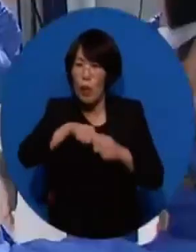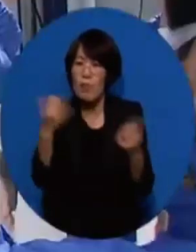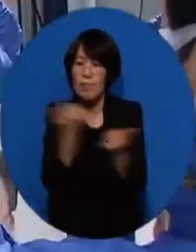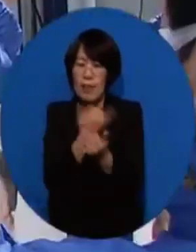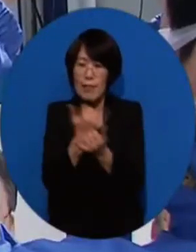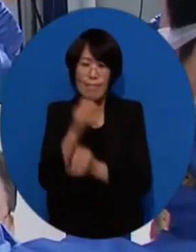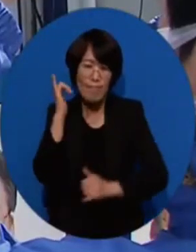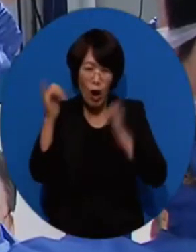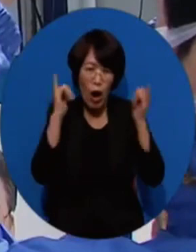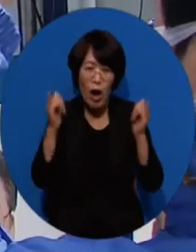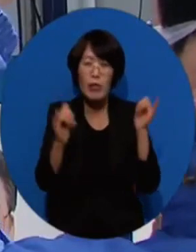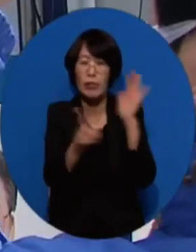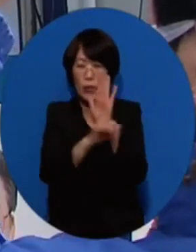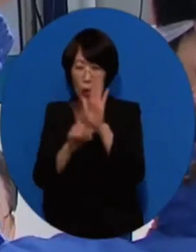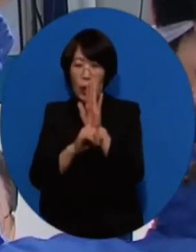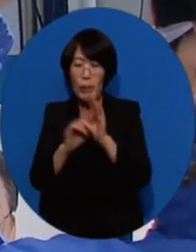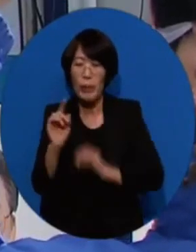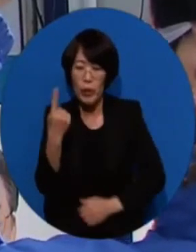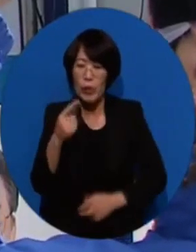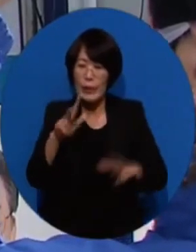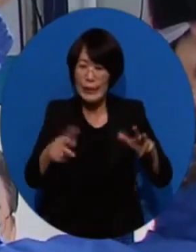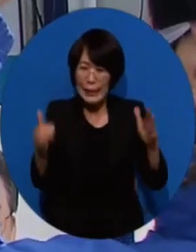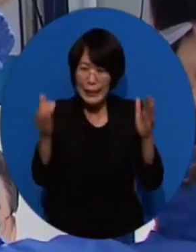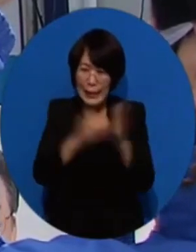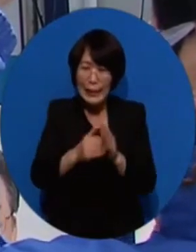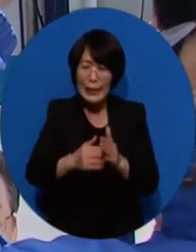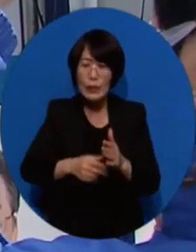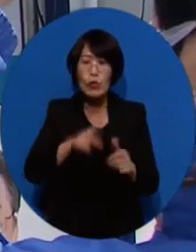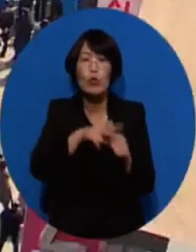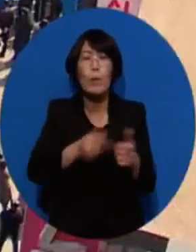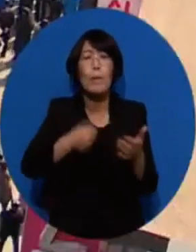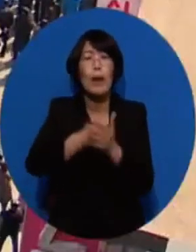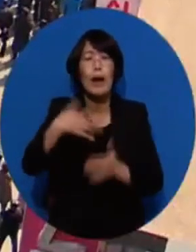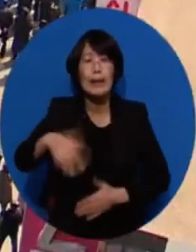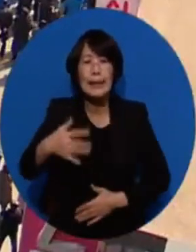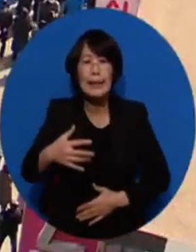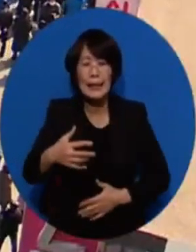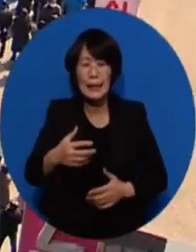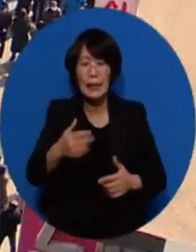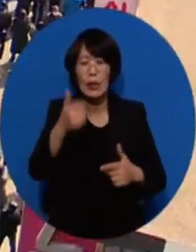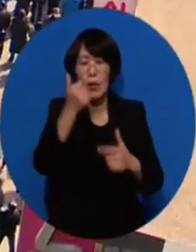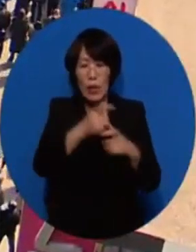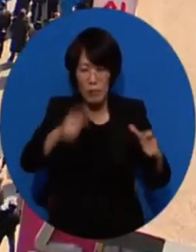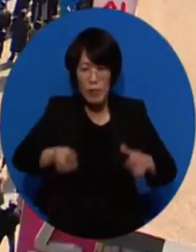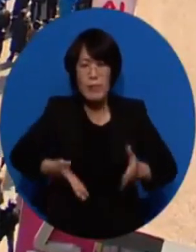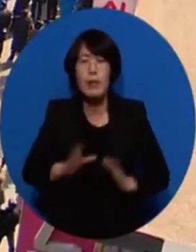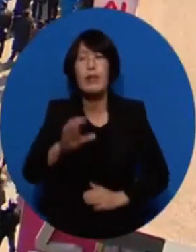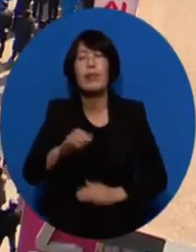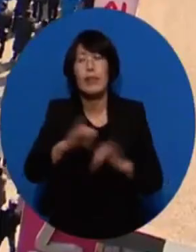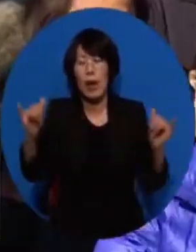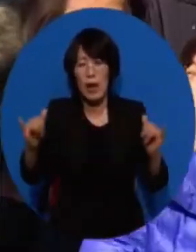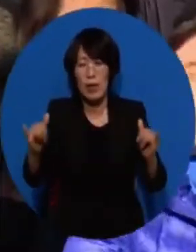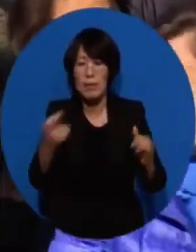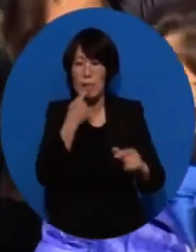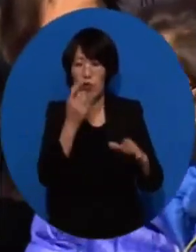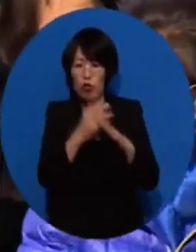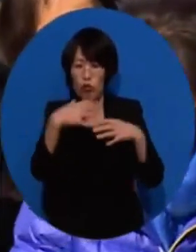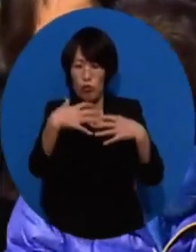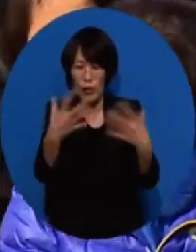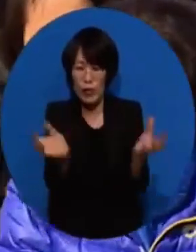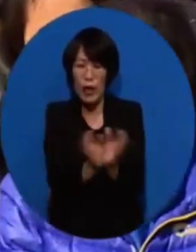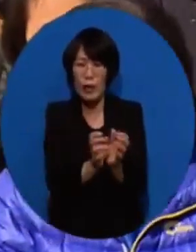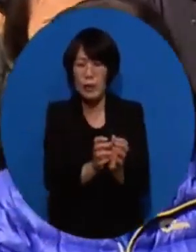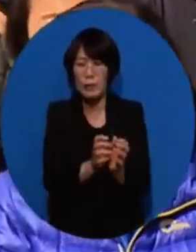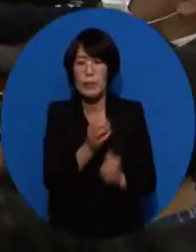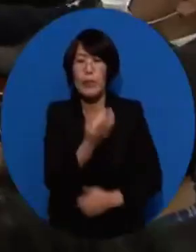친인척들에게 전화하기 운동을 통해 그동안 지지 후보를 결정하지 못했던 호남 향후들의 마음을 민주당 쪽으로 굳힌다는